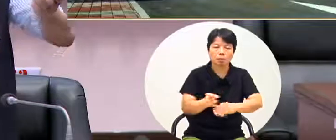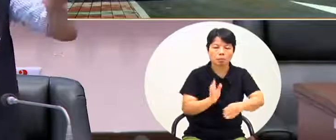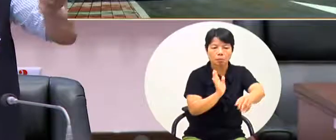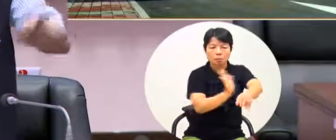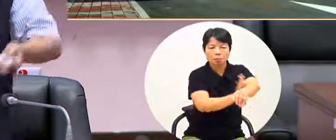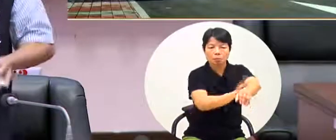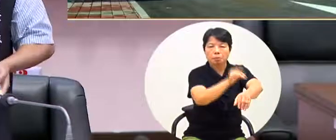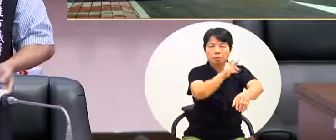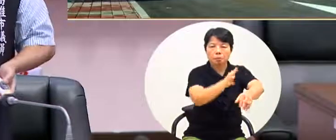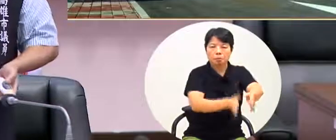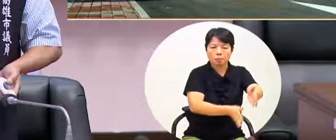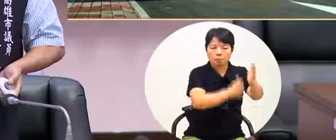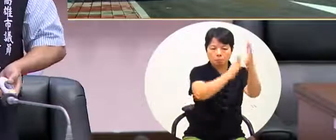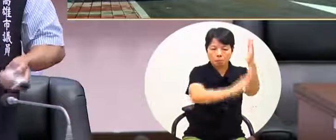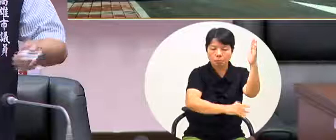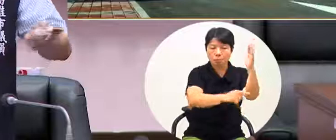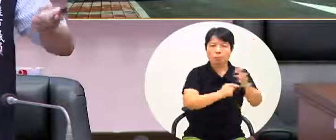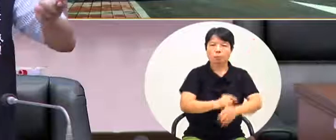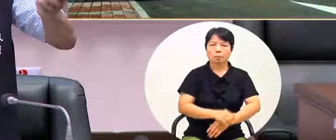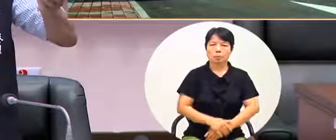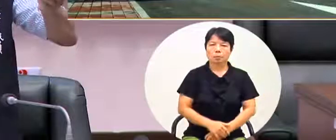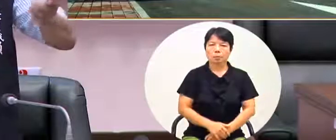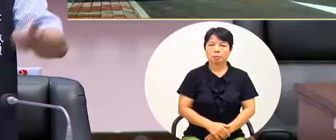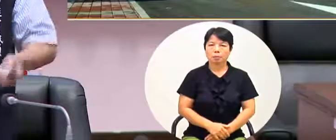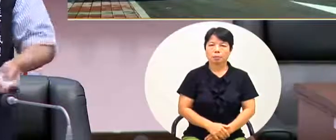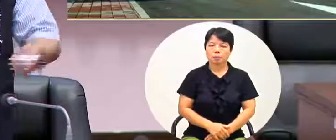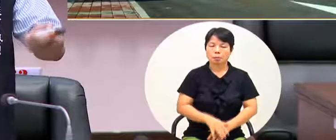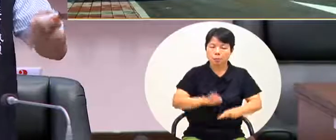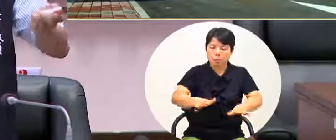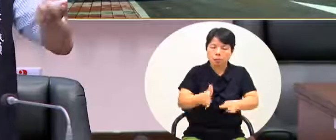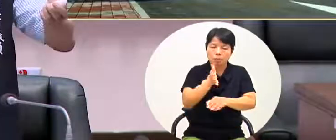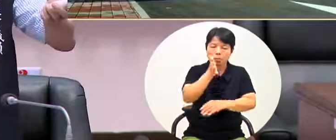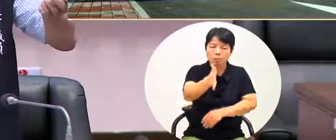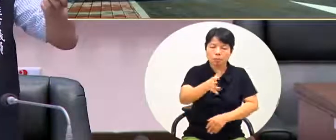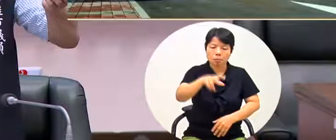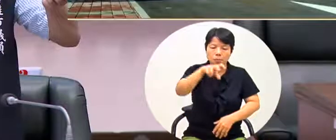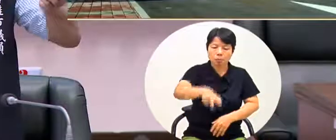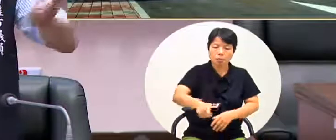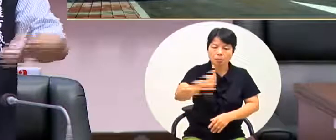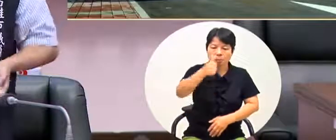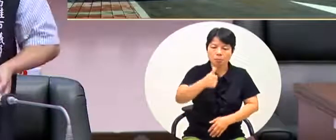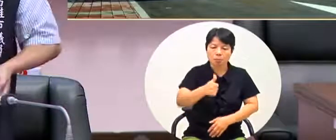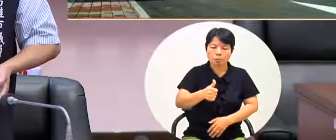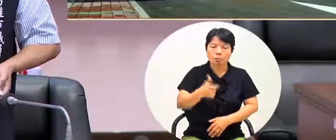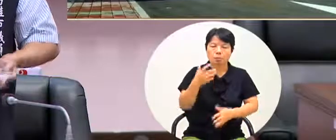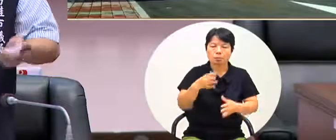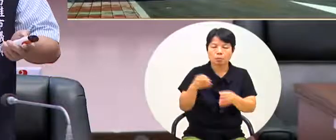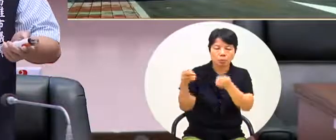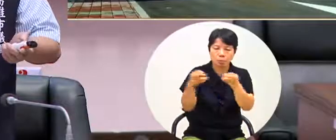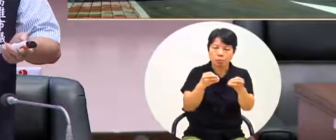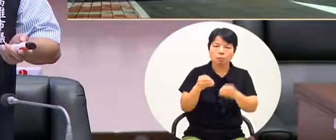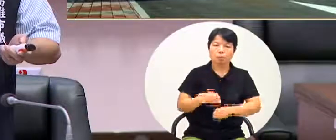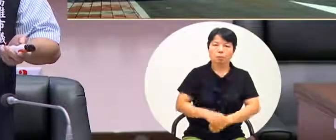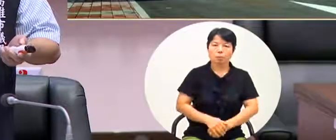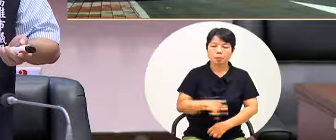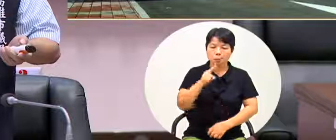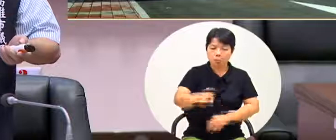即卖吼要来处理探讨的是讲。近已完成的这吼、個，这